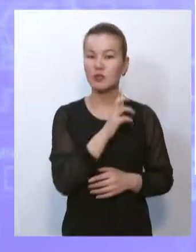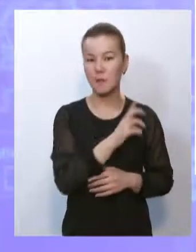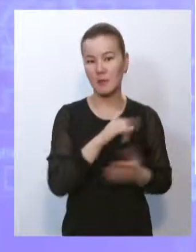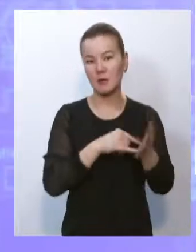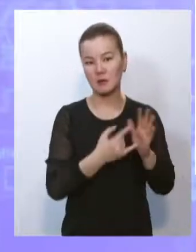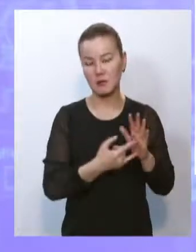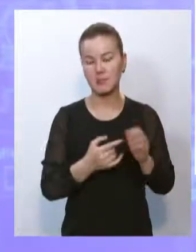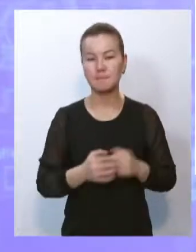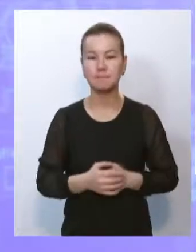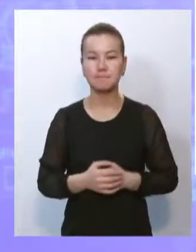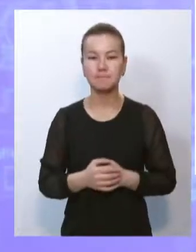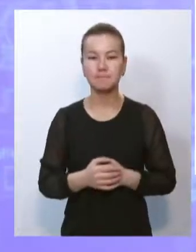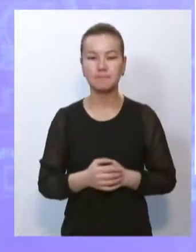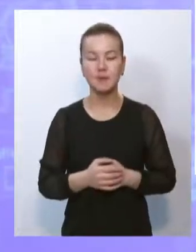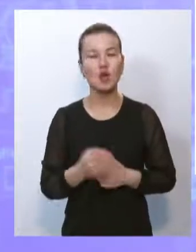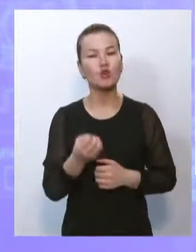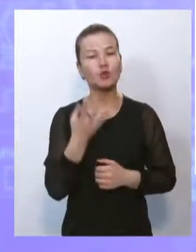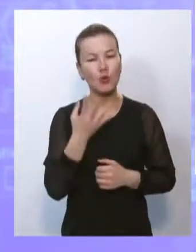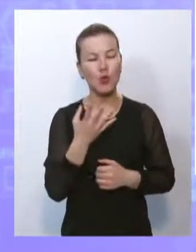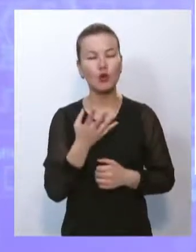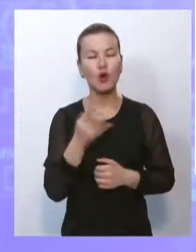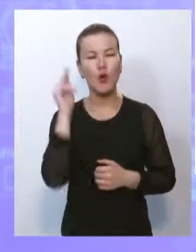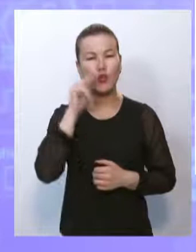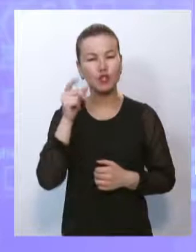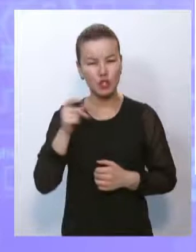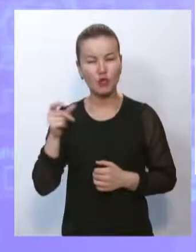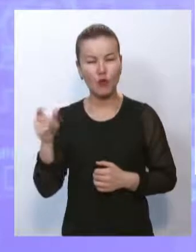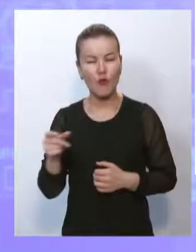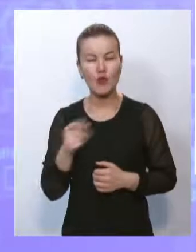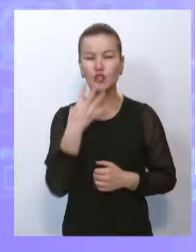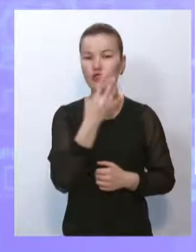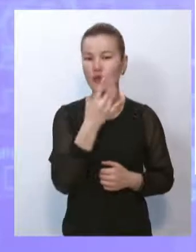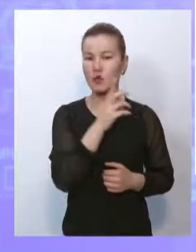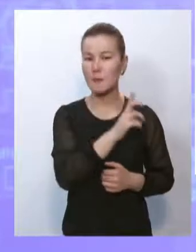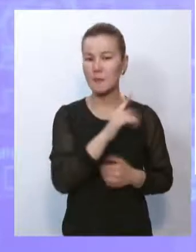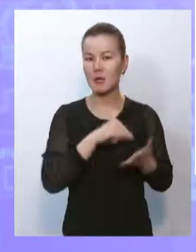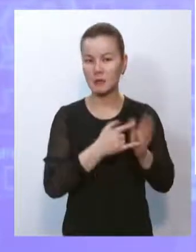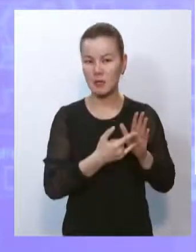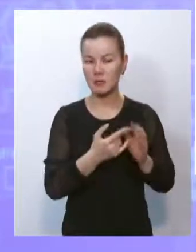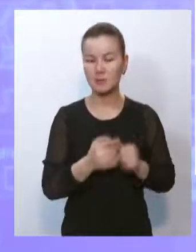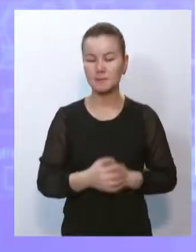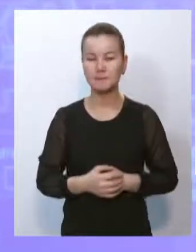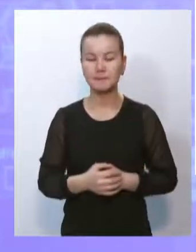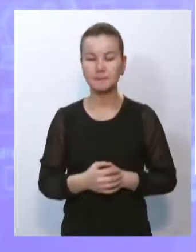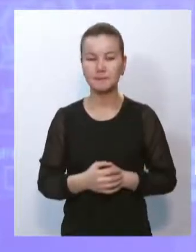б классе сколько учеников в 4 б классе